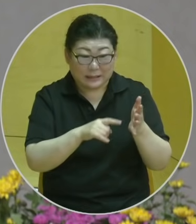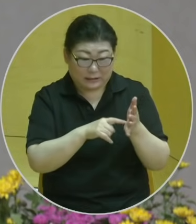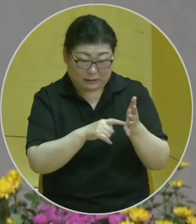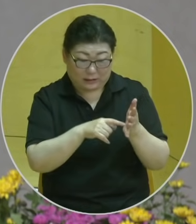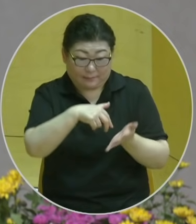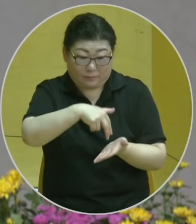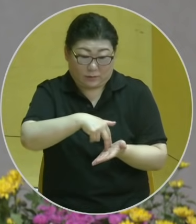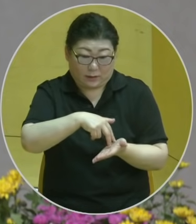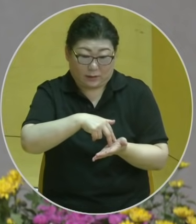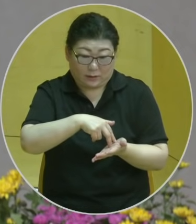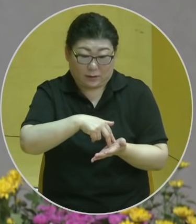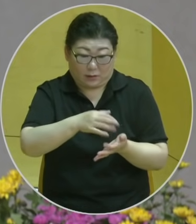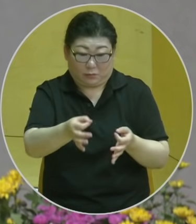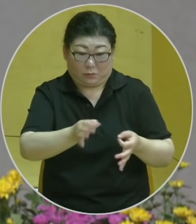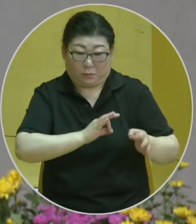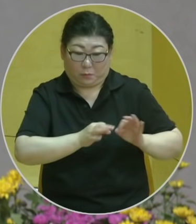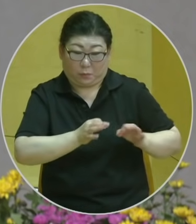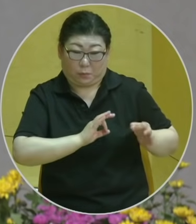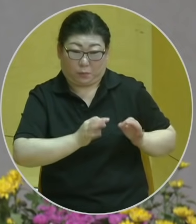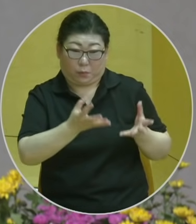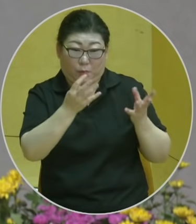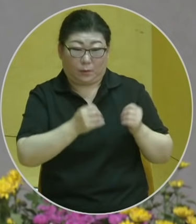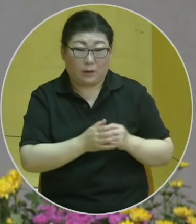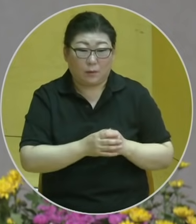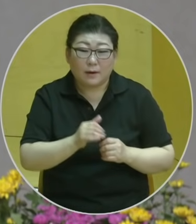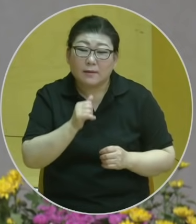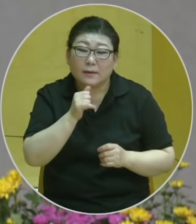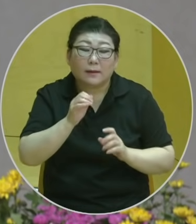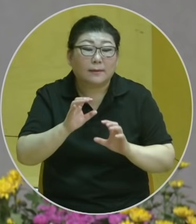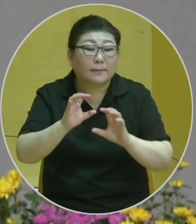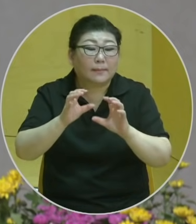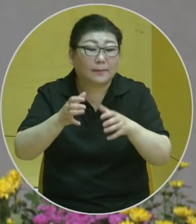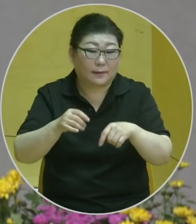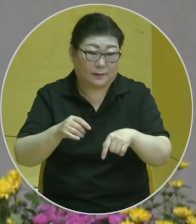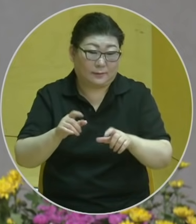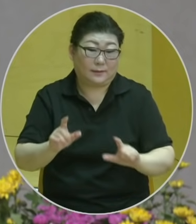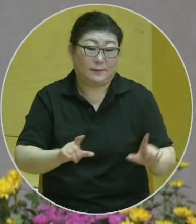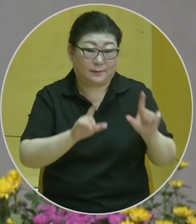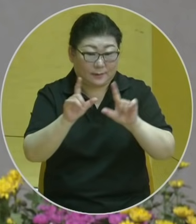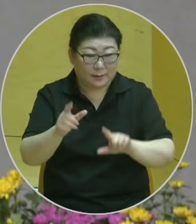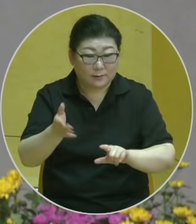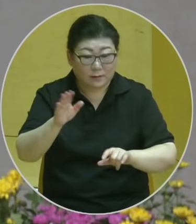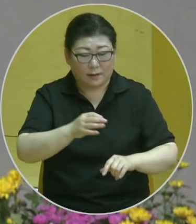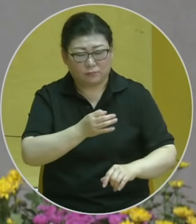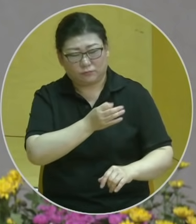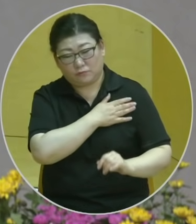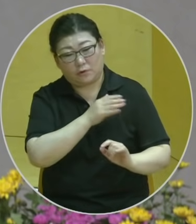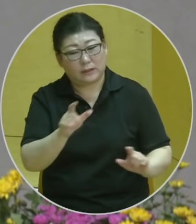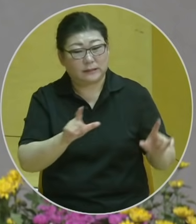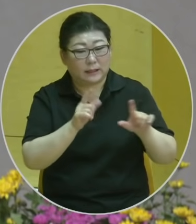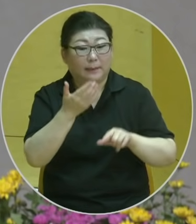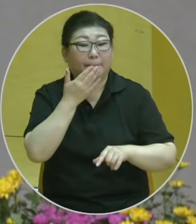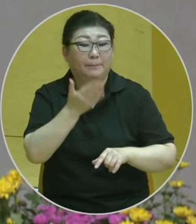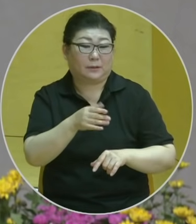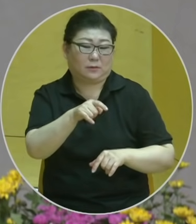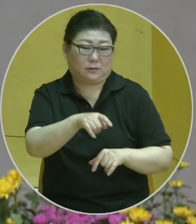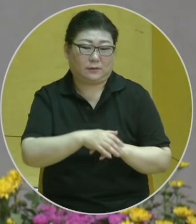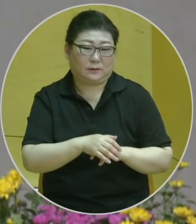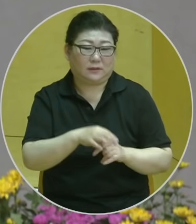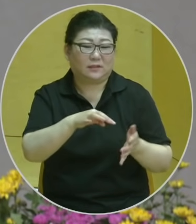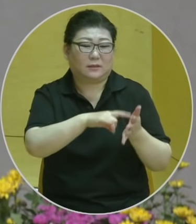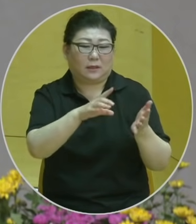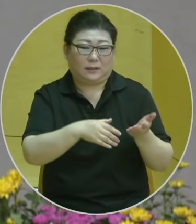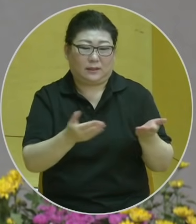혜택이었습니다. 빈궁한 나라에서 가난한 나라에서 그래도 풍요를 누릴 수 있는 것이 바로 이 세리의